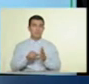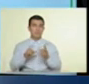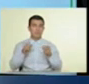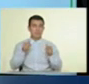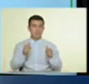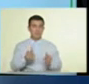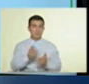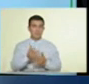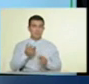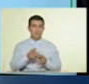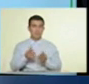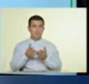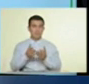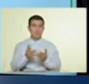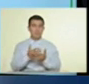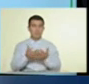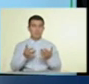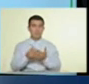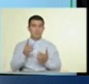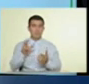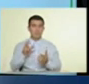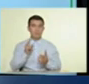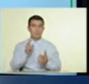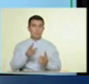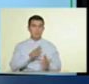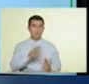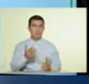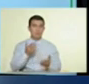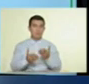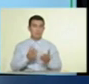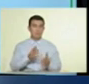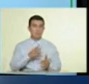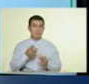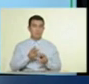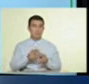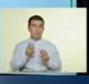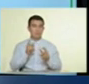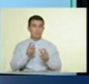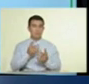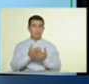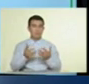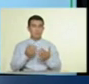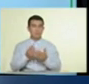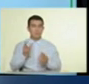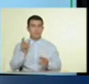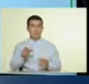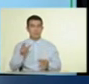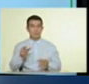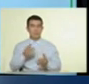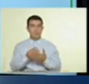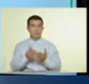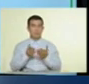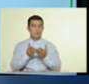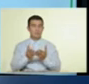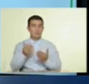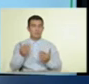yo'lovchi kemasi 6 soatda 300 km suzdi. Agar yuk kemasining tezligi yo'lovchi kemasi tezligidan